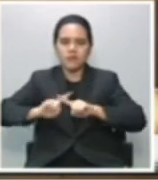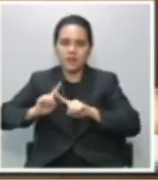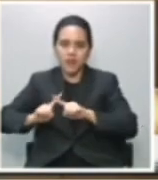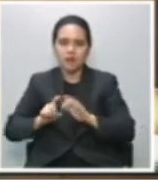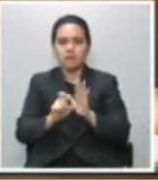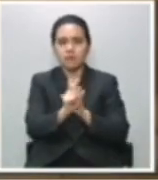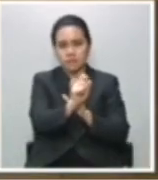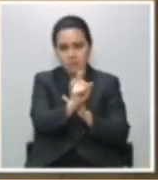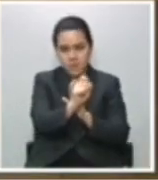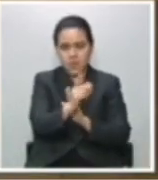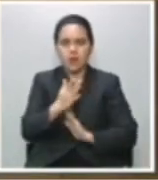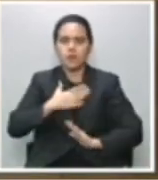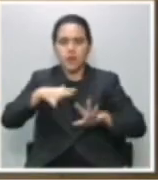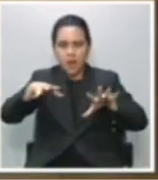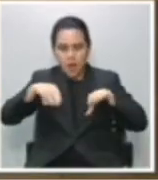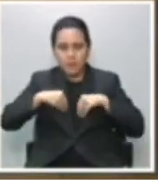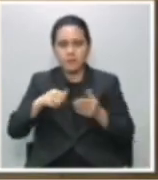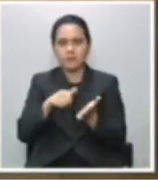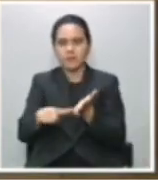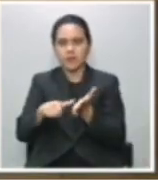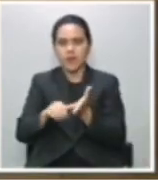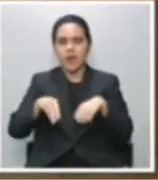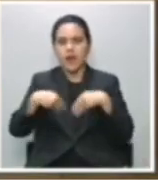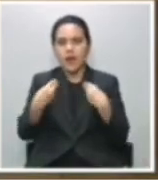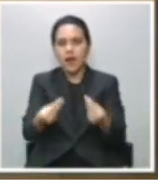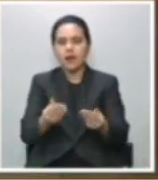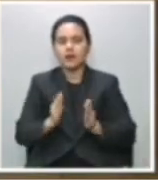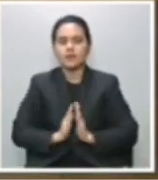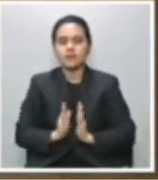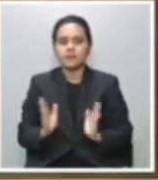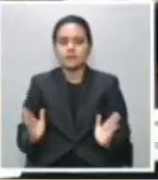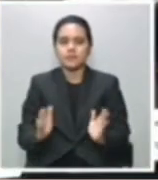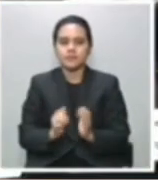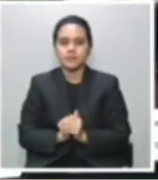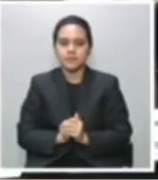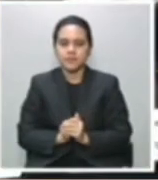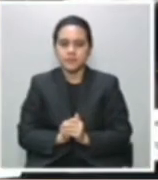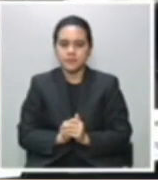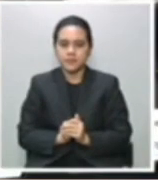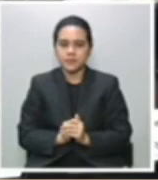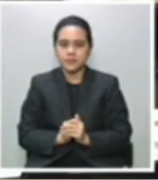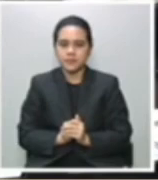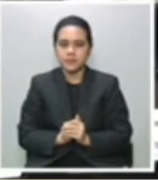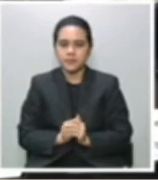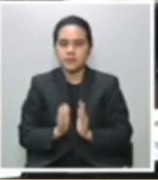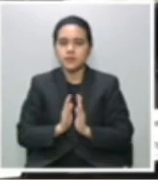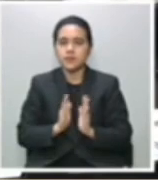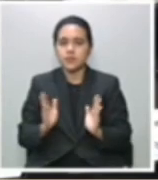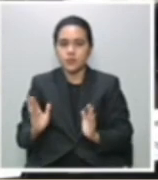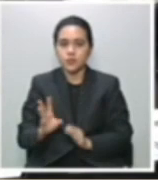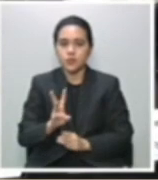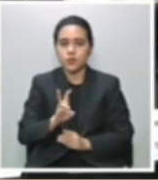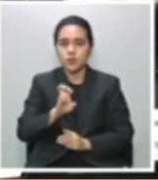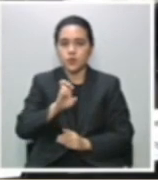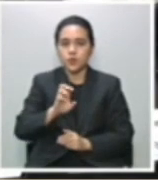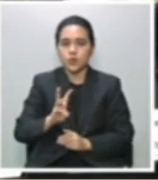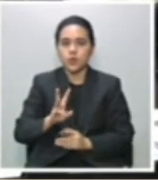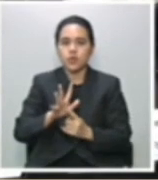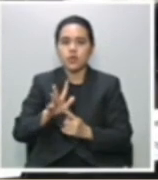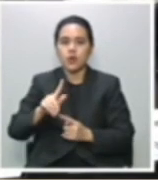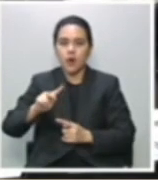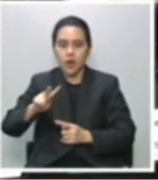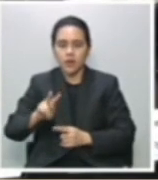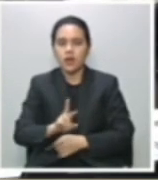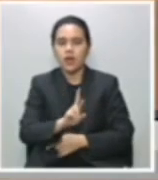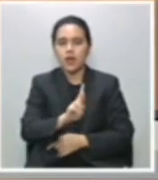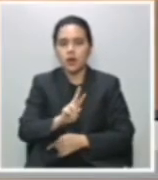มมีเรื่องเรียนเติมเพิ่มเติมแค่นี้ครับ ครับขอบคุณท่านวิวัฒน์ชัยและท่านรัฐมนตรีนะครับกระทู้ต่อ